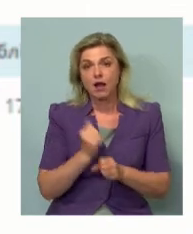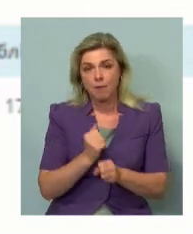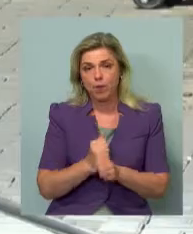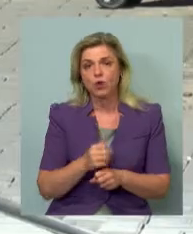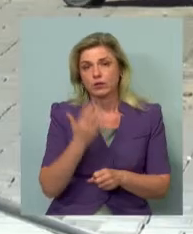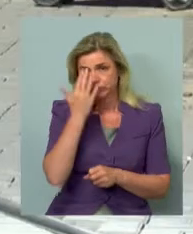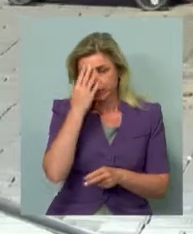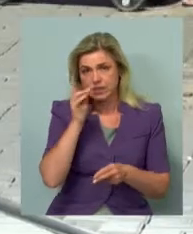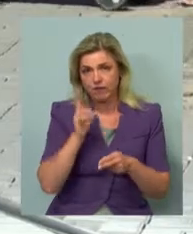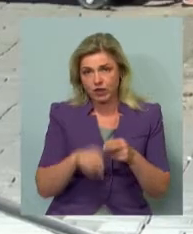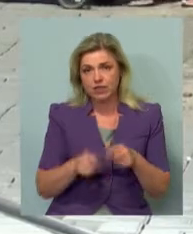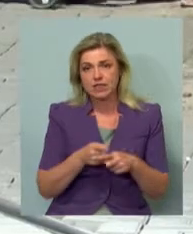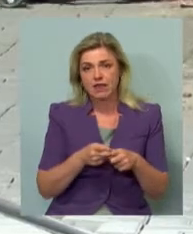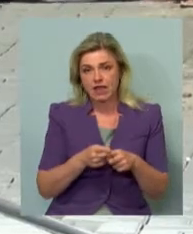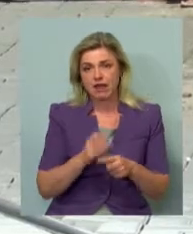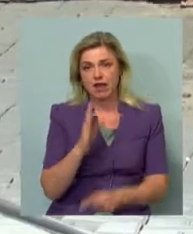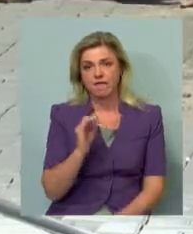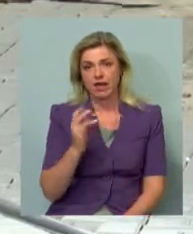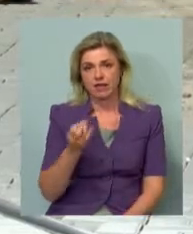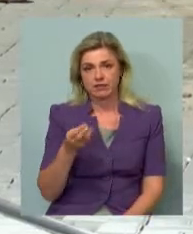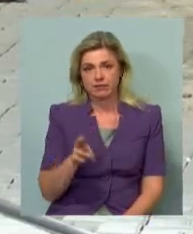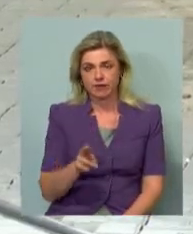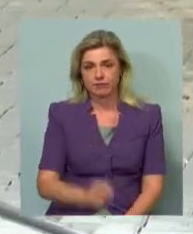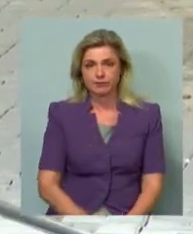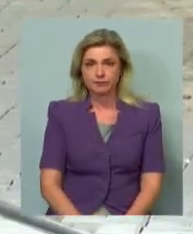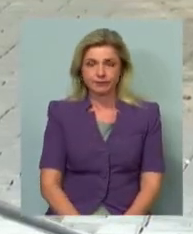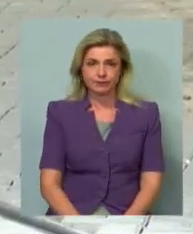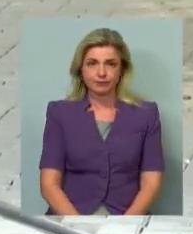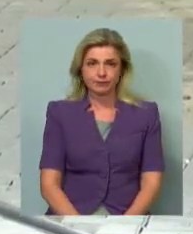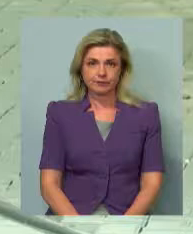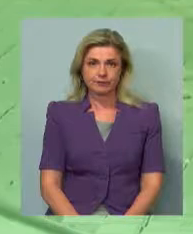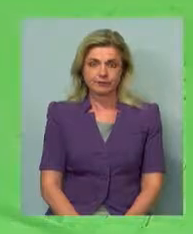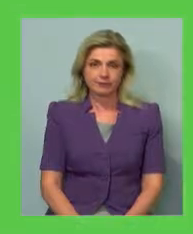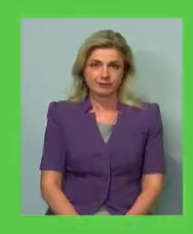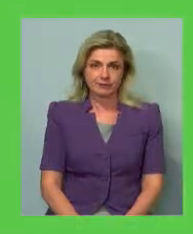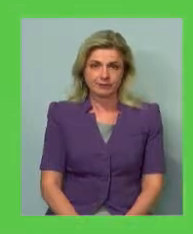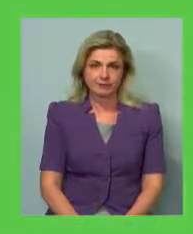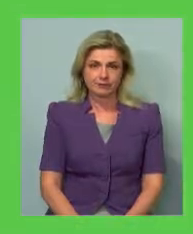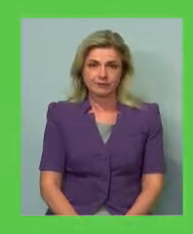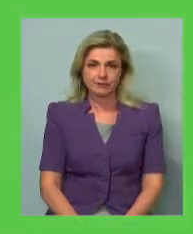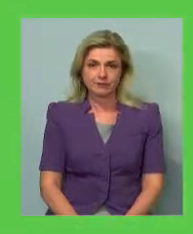вересня. Ніна Булах, Євген Сержук. Новини на Суспільному. Миколаїв.